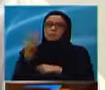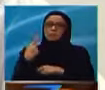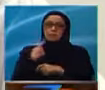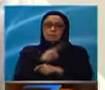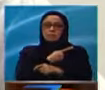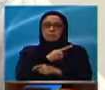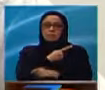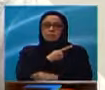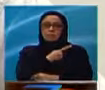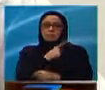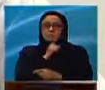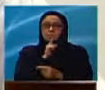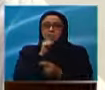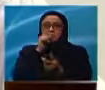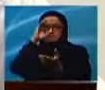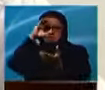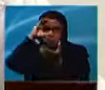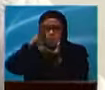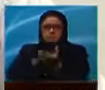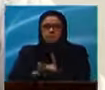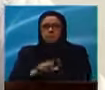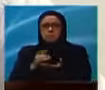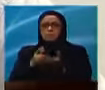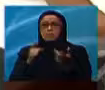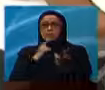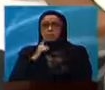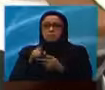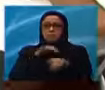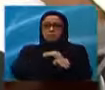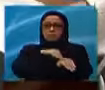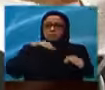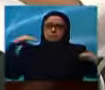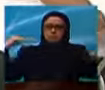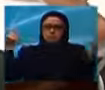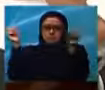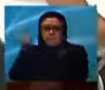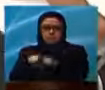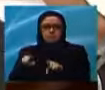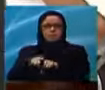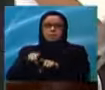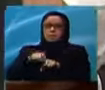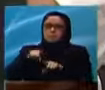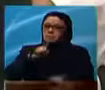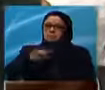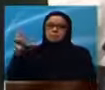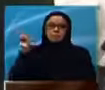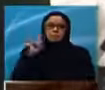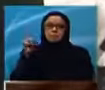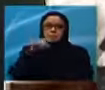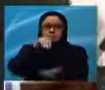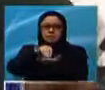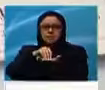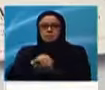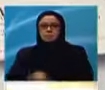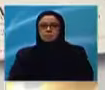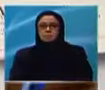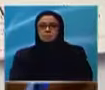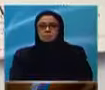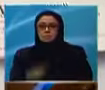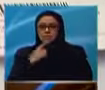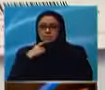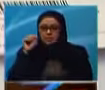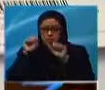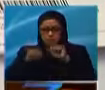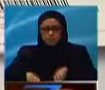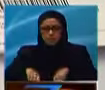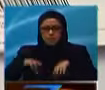bahawa kesesakan akan berlaku di mana-mana. Orang ramai hanya dibenarkan menebus 2 keping tiket setiap seorang,